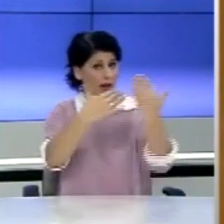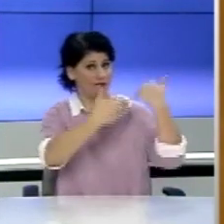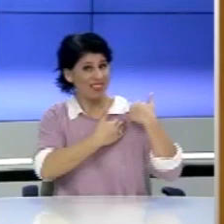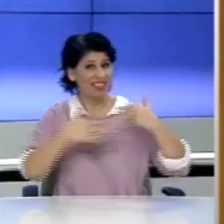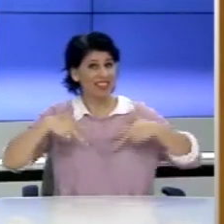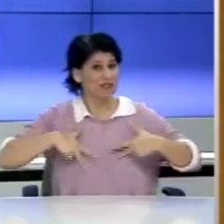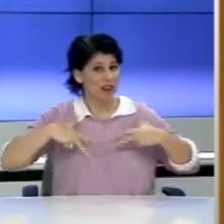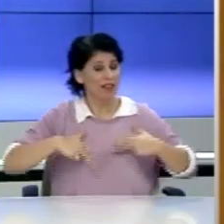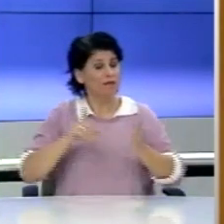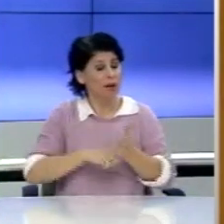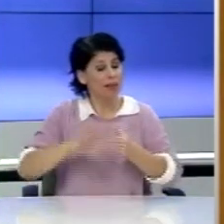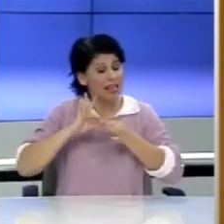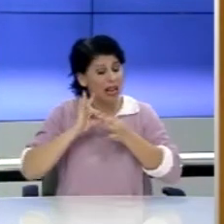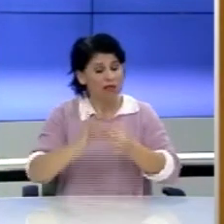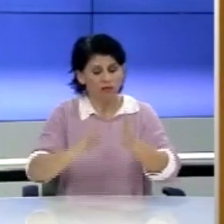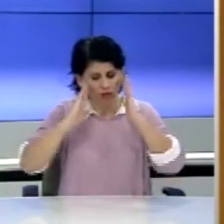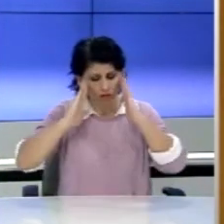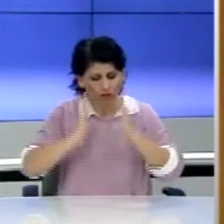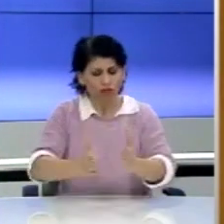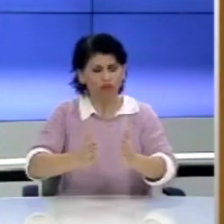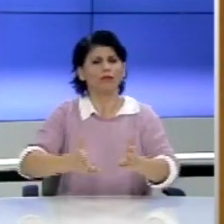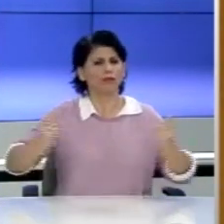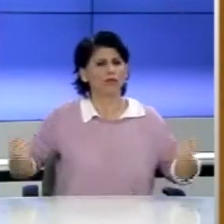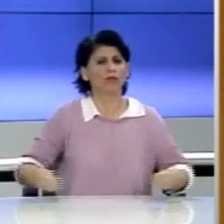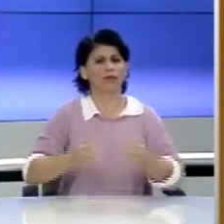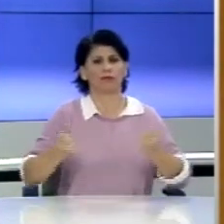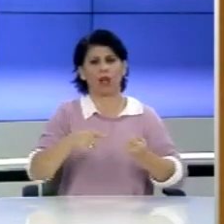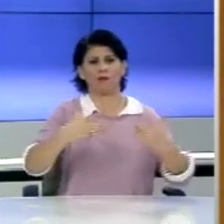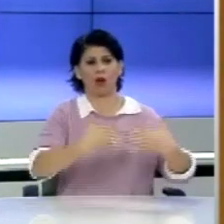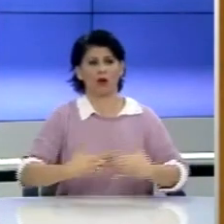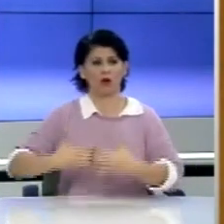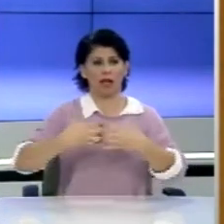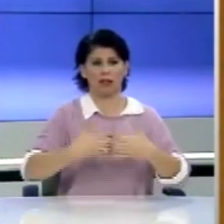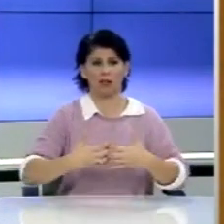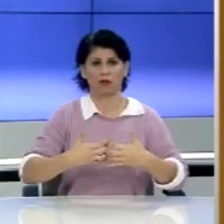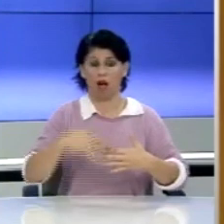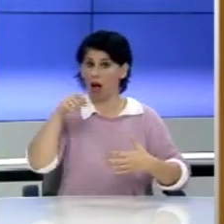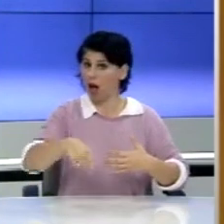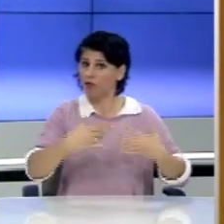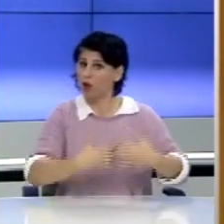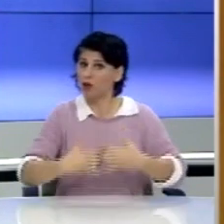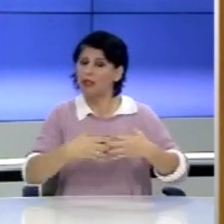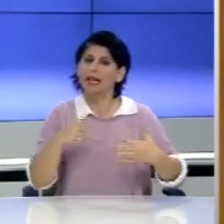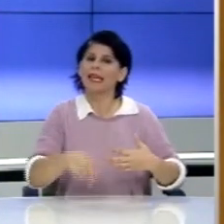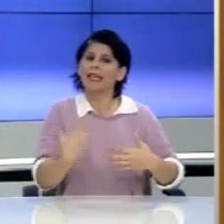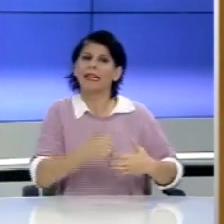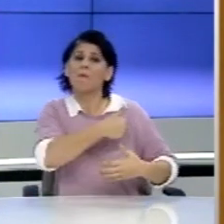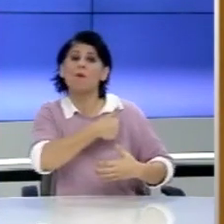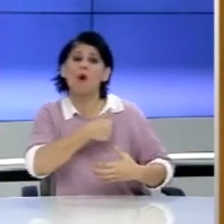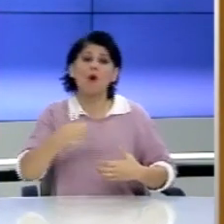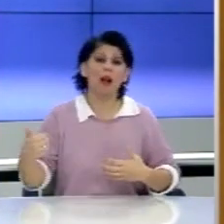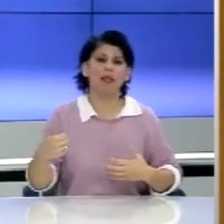πρέπει να συνεχιστεί απρόσκοπτα η λειτουργία του εργοστασίου, το οποίο αποτελεί τη μοναδική